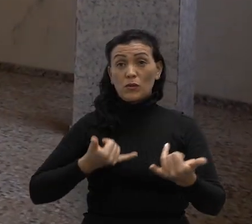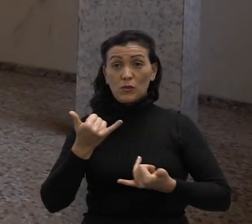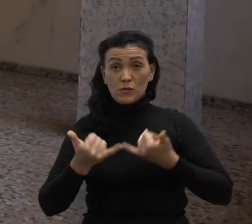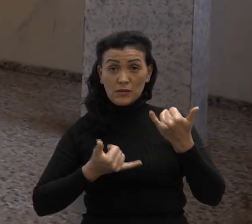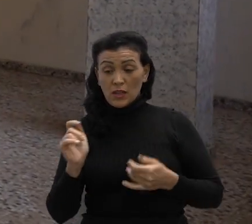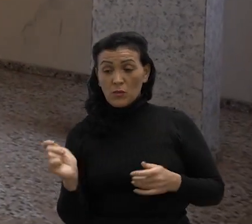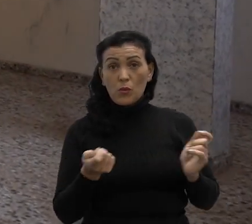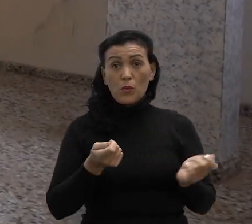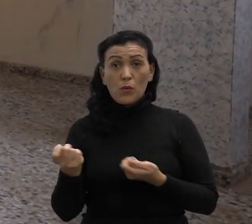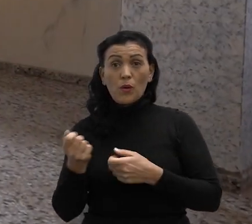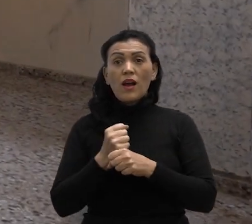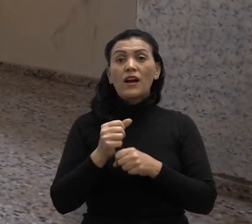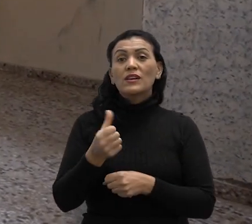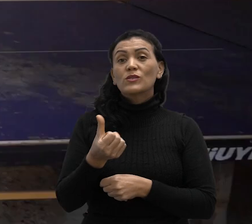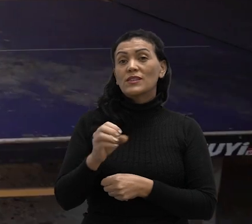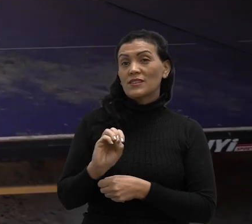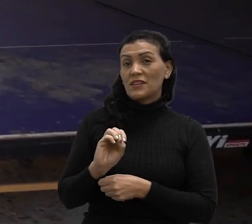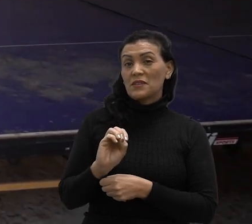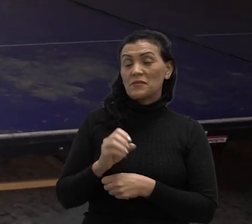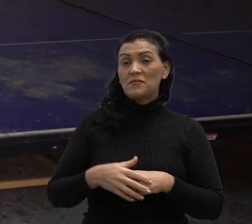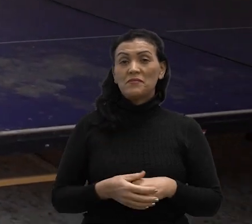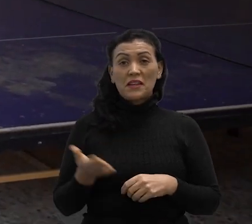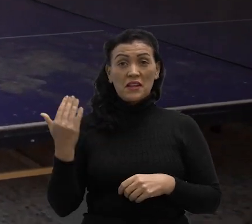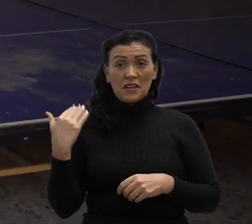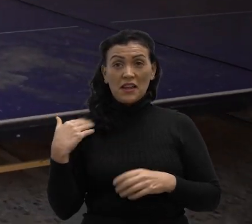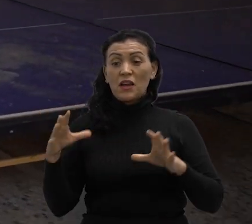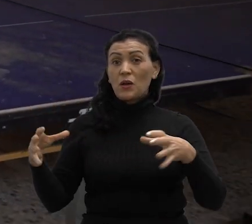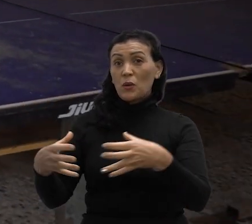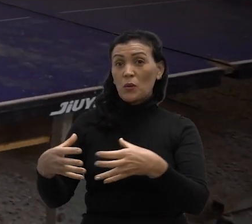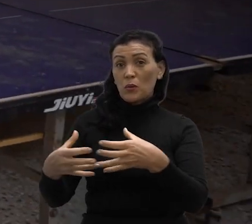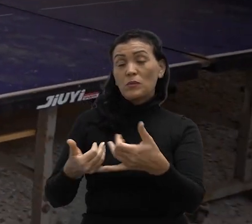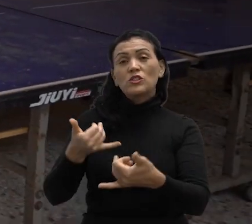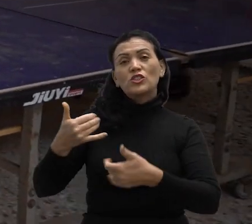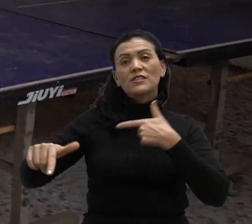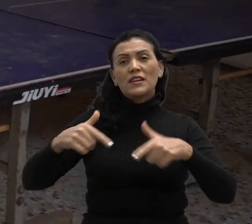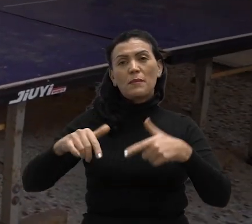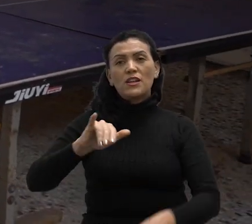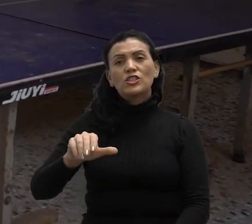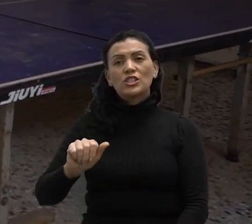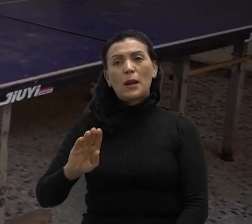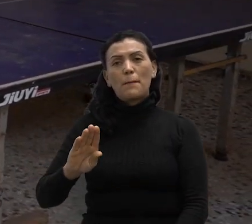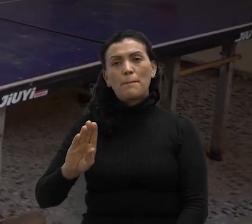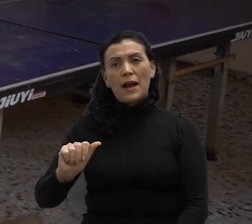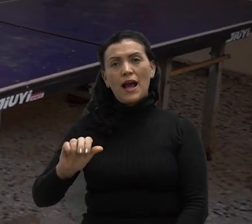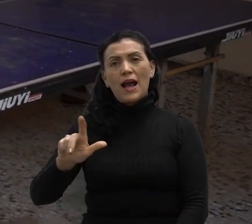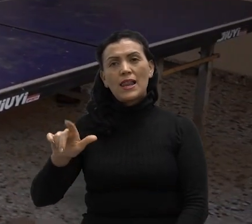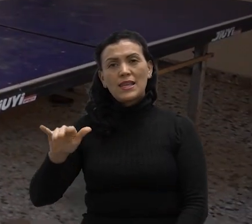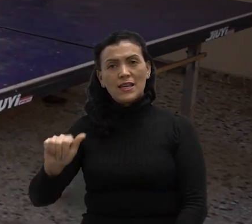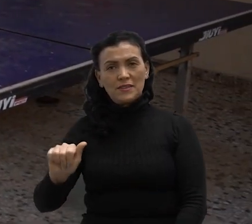أنا بلعب تنس يعني بقول من فعلي من الستينات في نادي خدمات